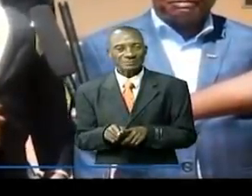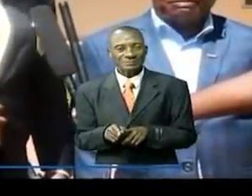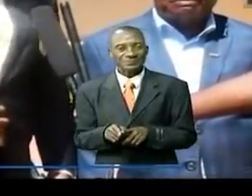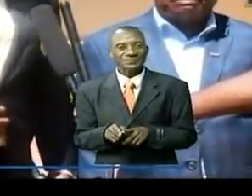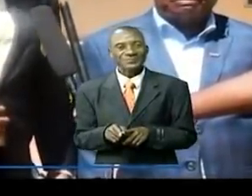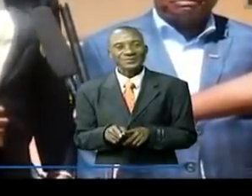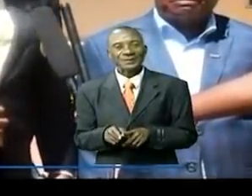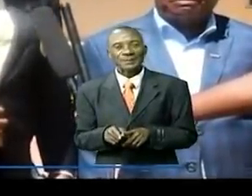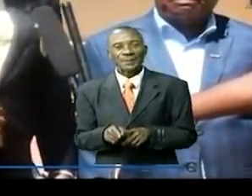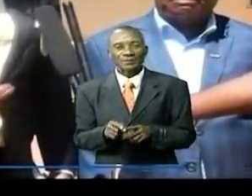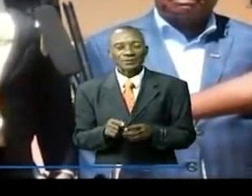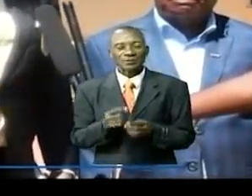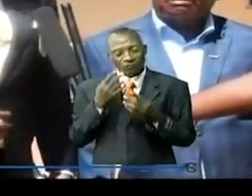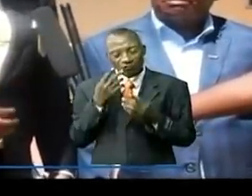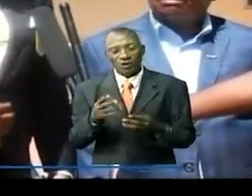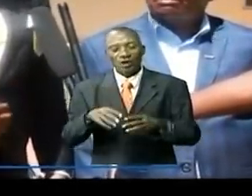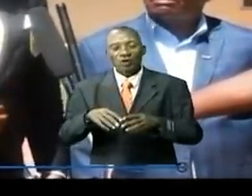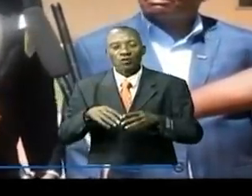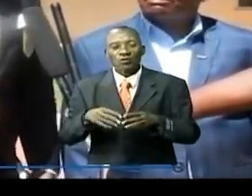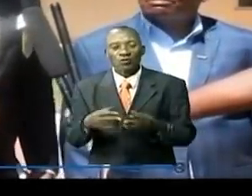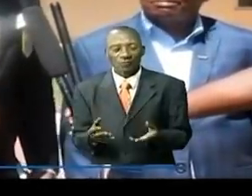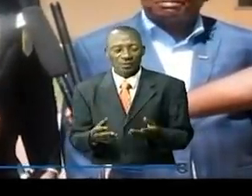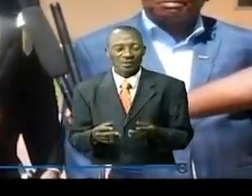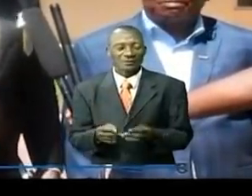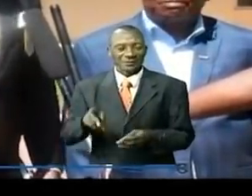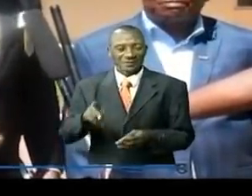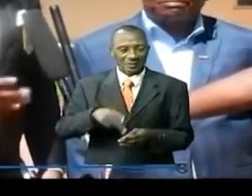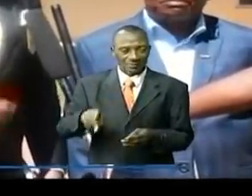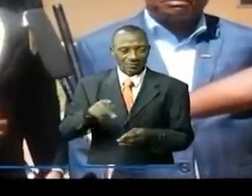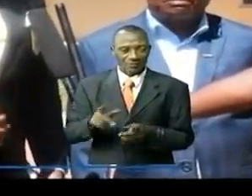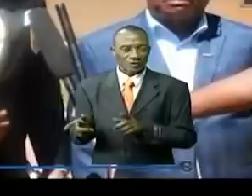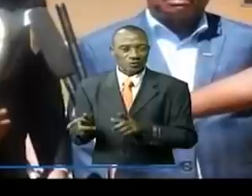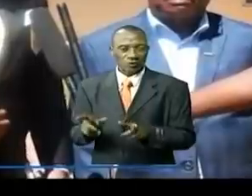dans la mesure du possible comment est-ce que la province peut